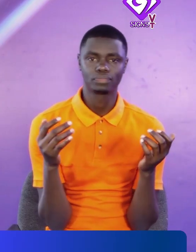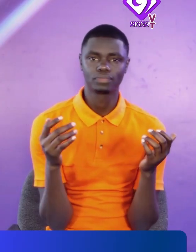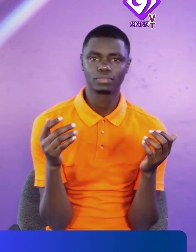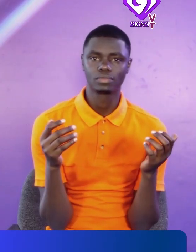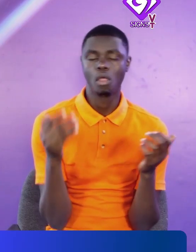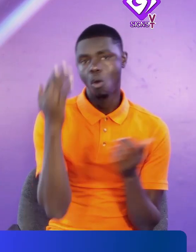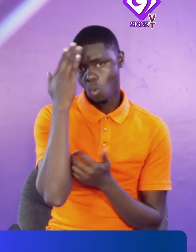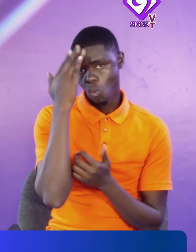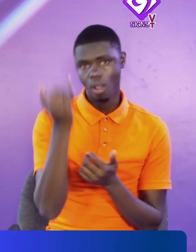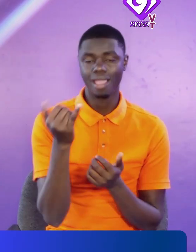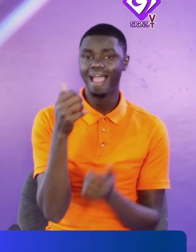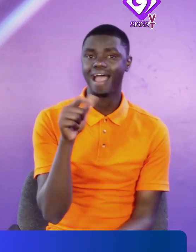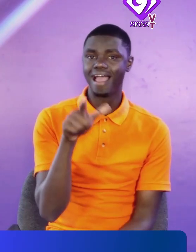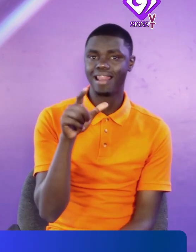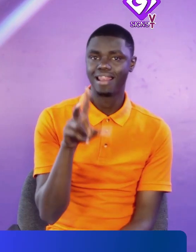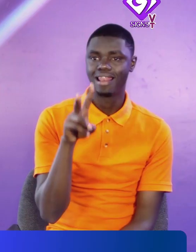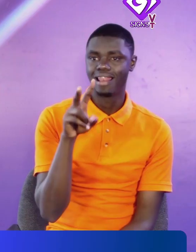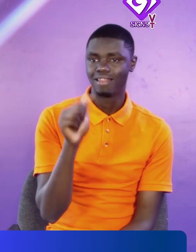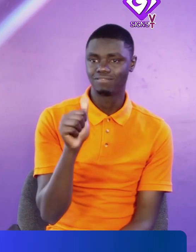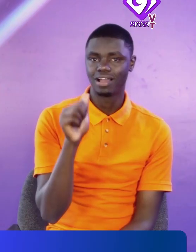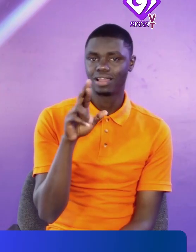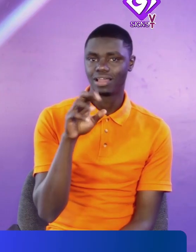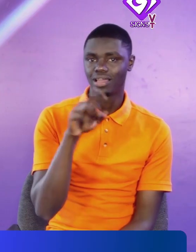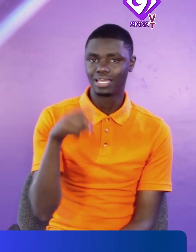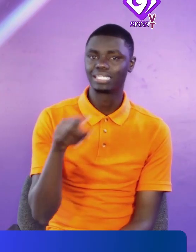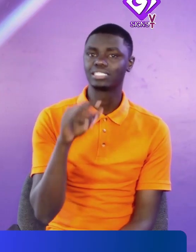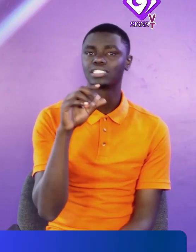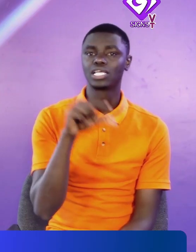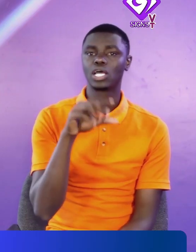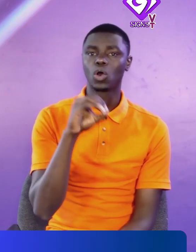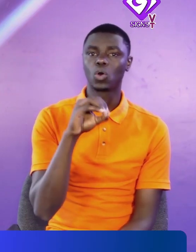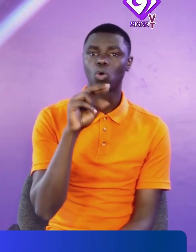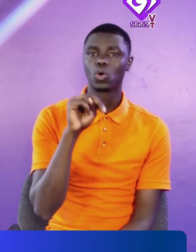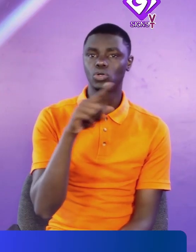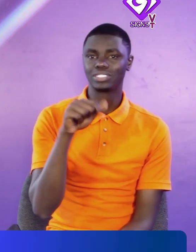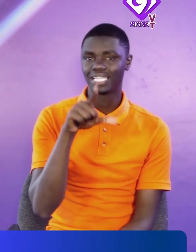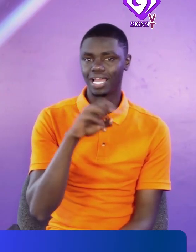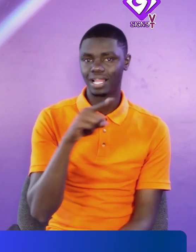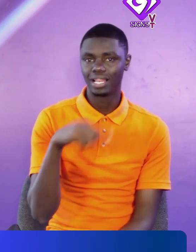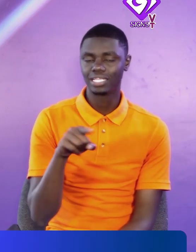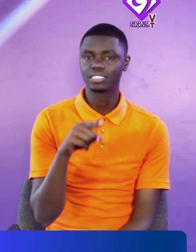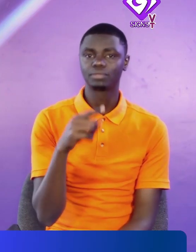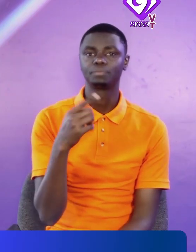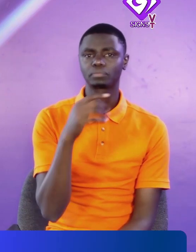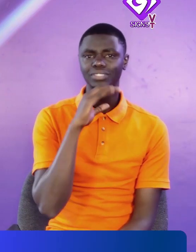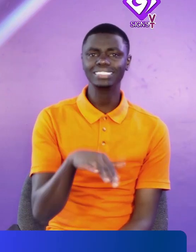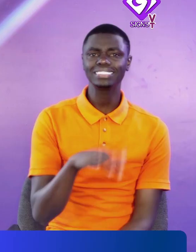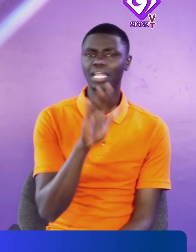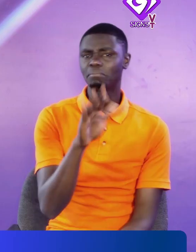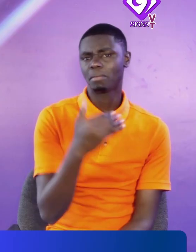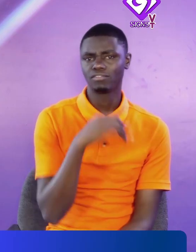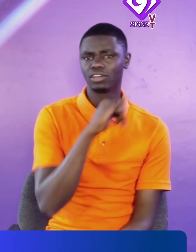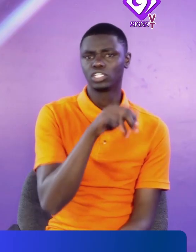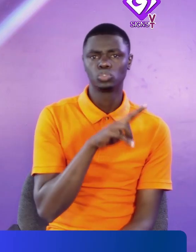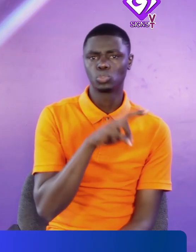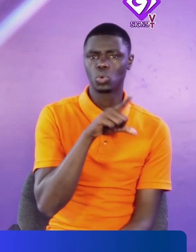Alvarez, akona Soler, akona Nico Gonzalez, Giuliani ambaye ni mtoto wake. Even though Giuliani Simeone ni mtoto wa